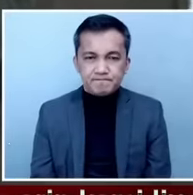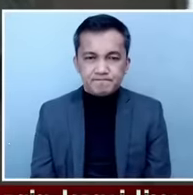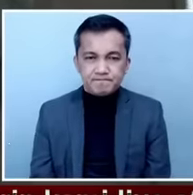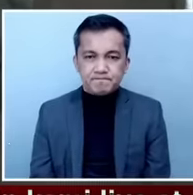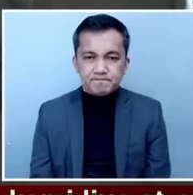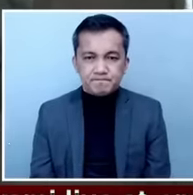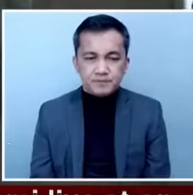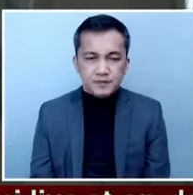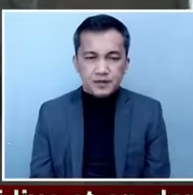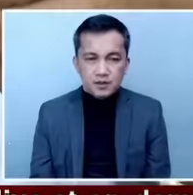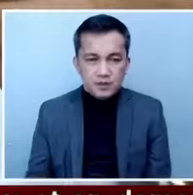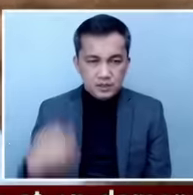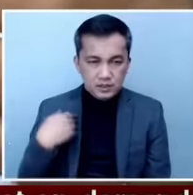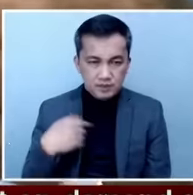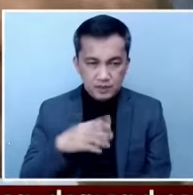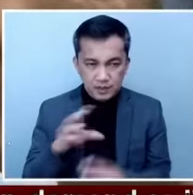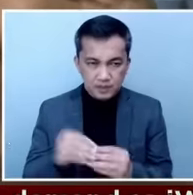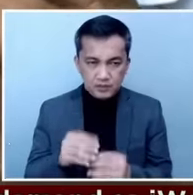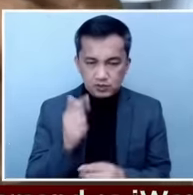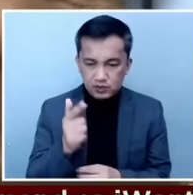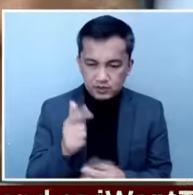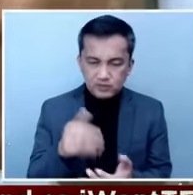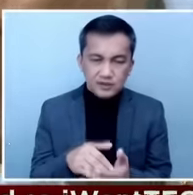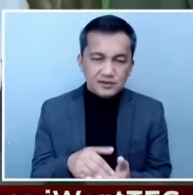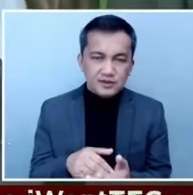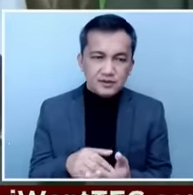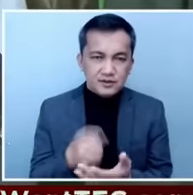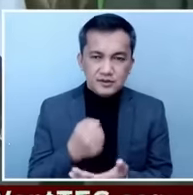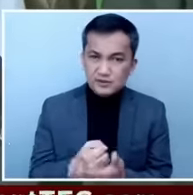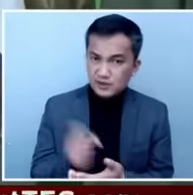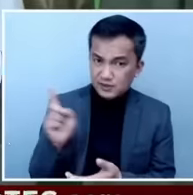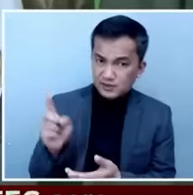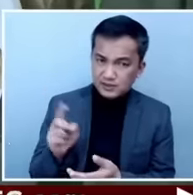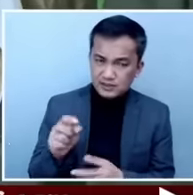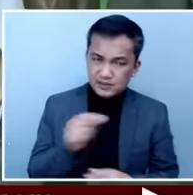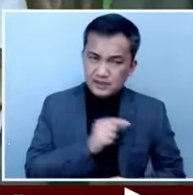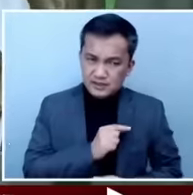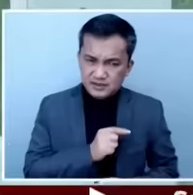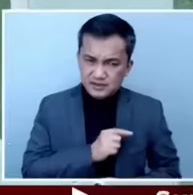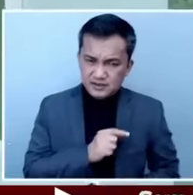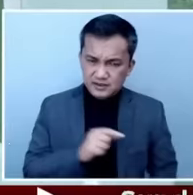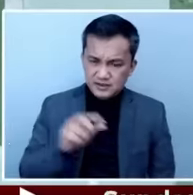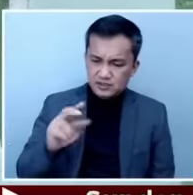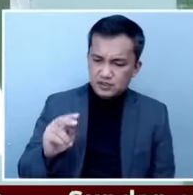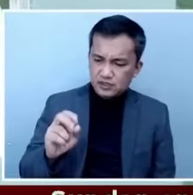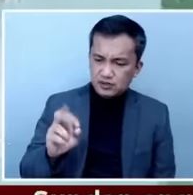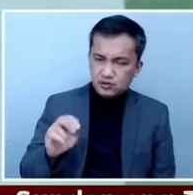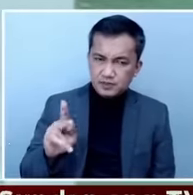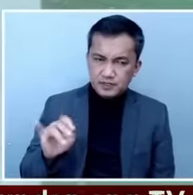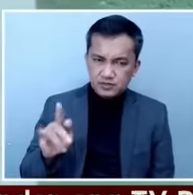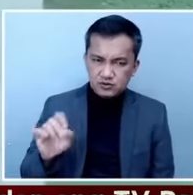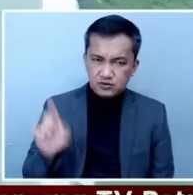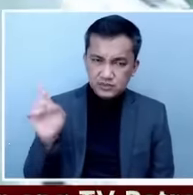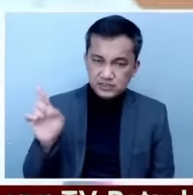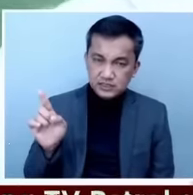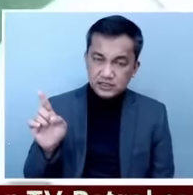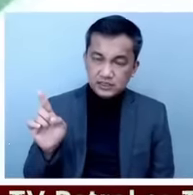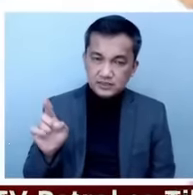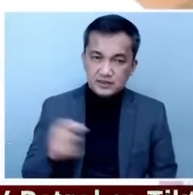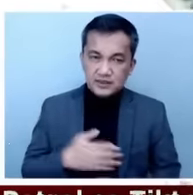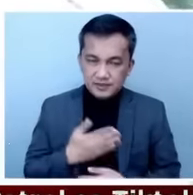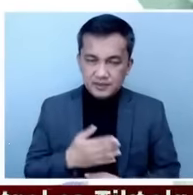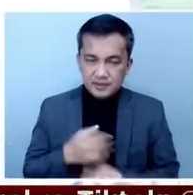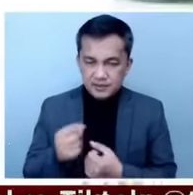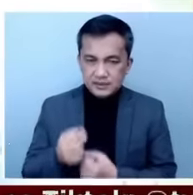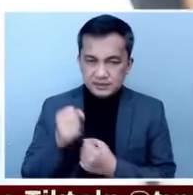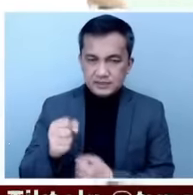Hindi pa aabot sa 20,000 piso ang sweldo ng security guard na si Norberto. Kaya isa siya sa mga natuwa sa mungkahin ni